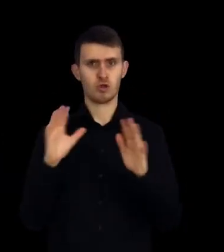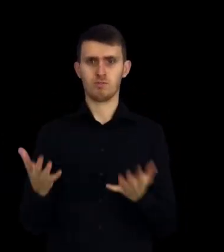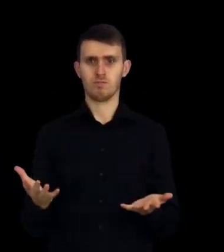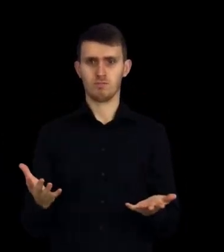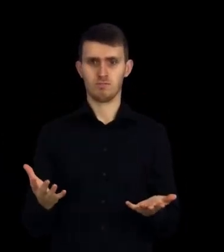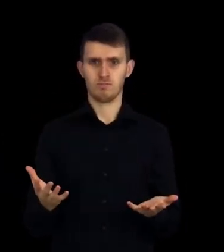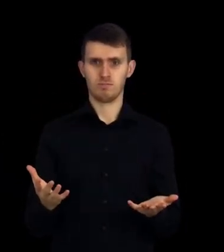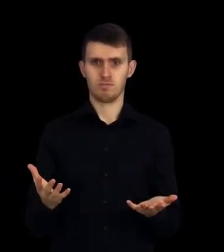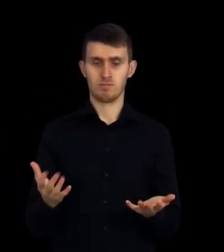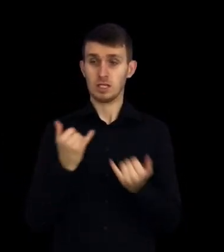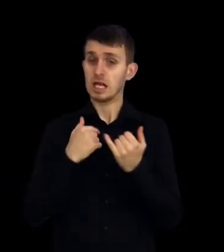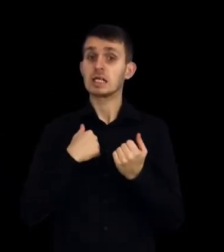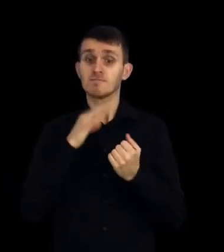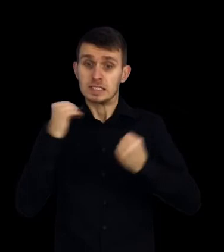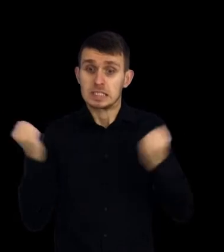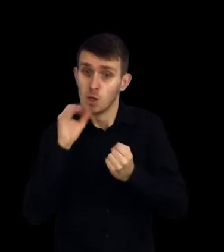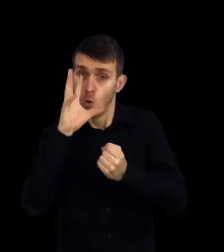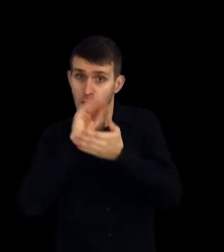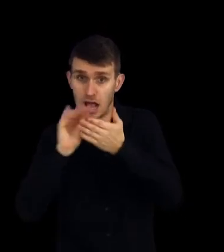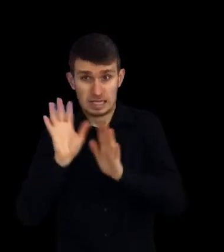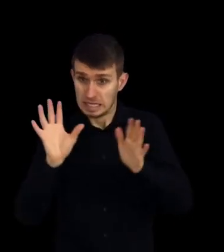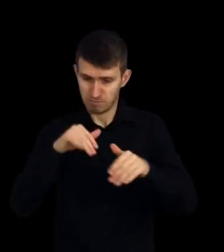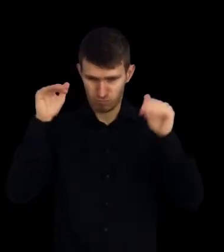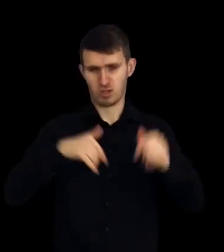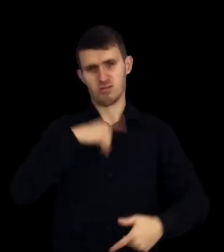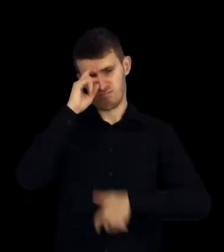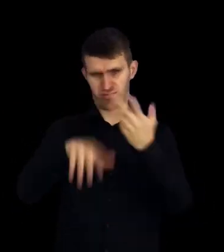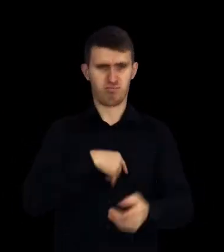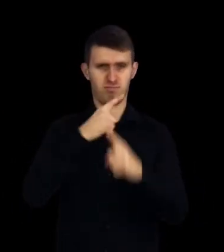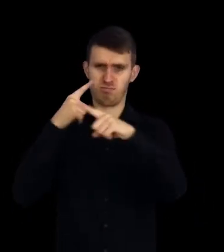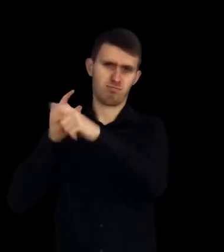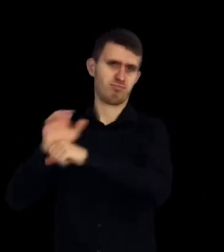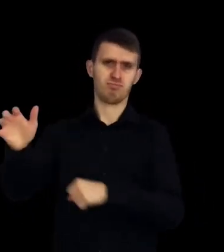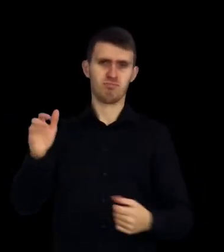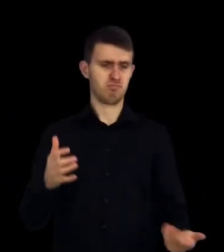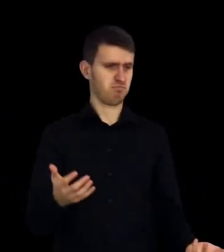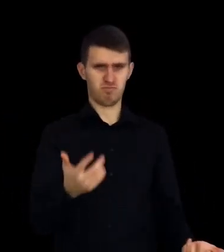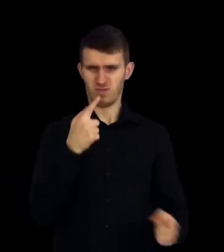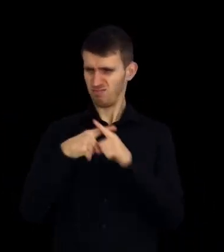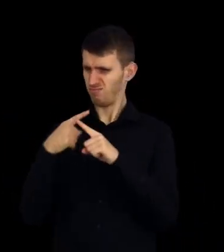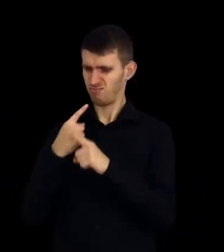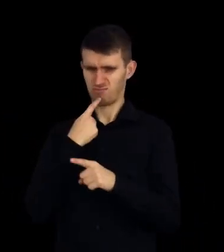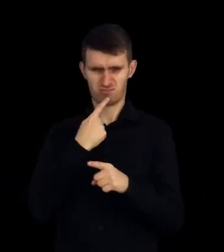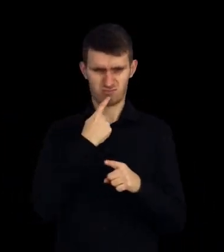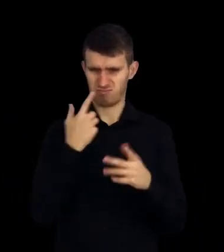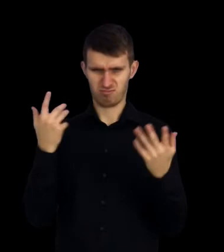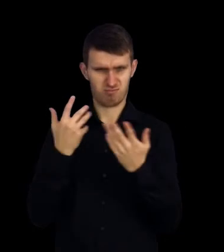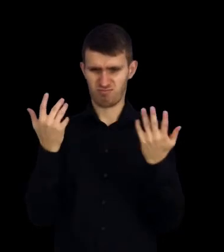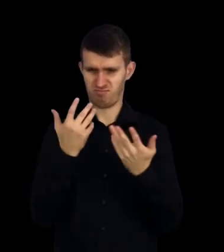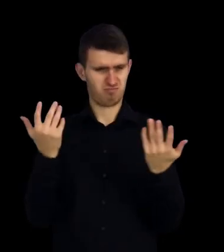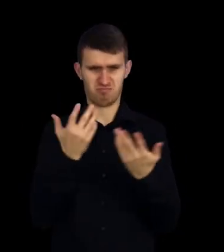znak mnożenia oraz x wyglądają bardzo podobnie jeśli nie będę pisał starannie mogę się pogubić i zapomnieć Czy to było